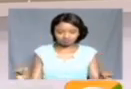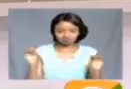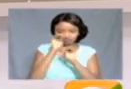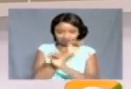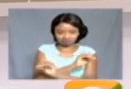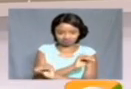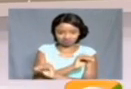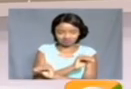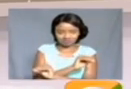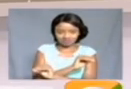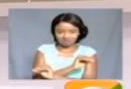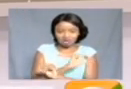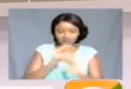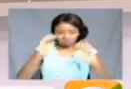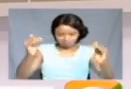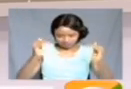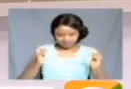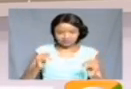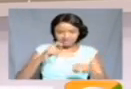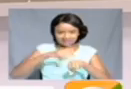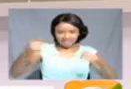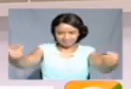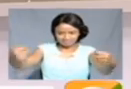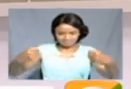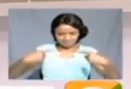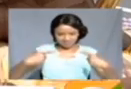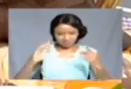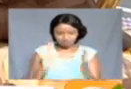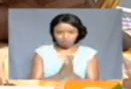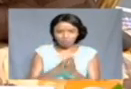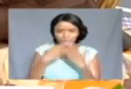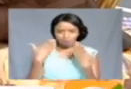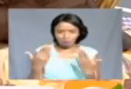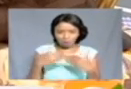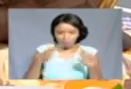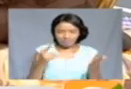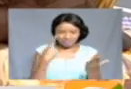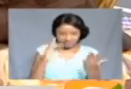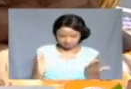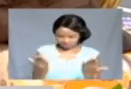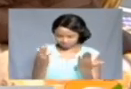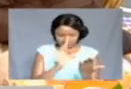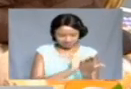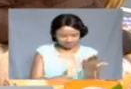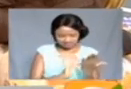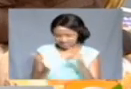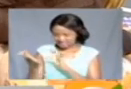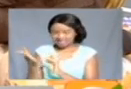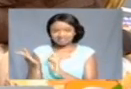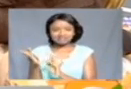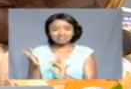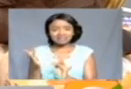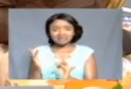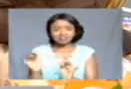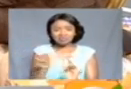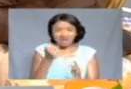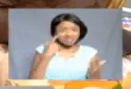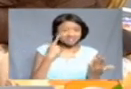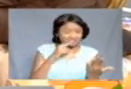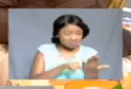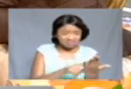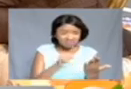ujumbe utakaofuata kila mmoja afungue aone lile jibu ambalo litakuwa limetolewa. Waona? Sasa kuna wengine hata alimuuliza akili yako iko